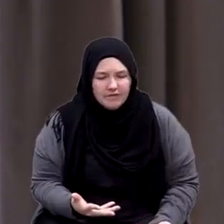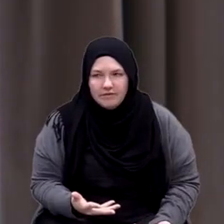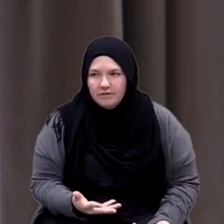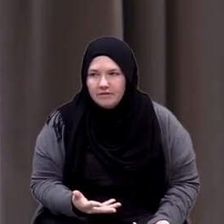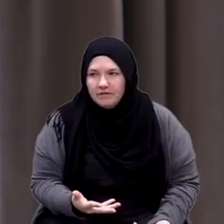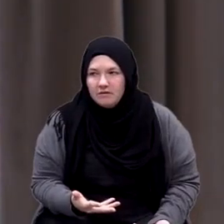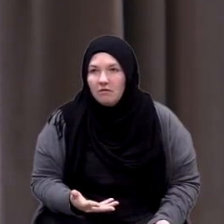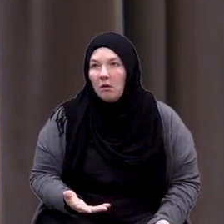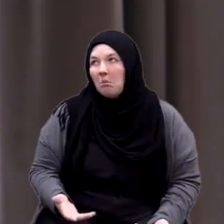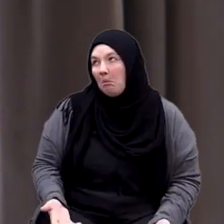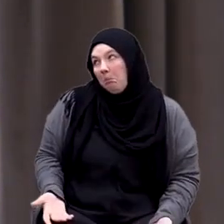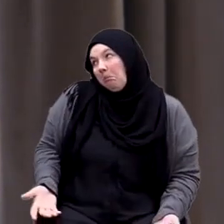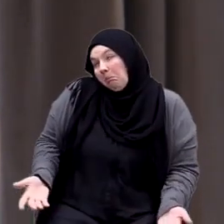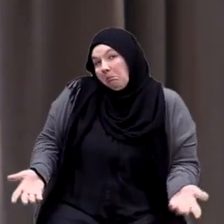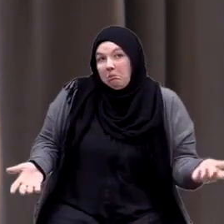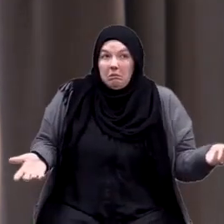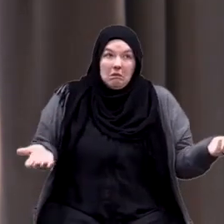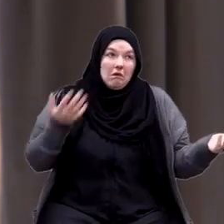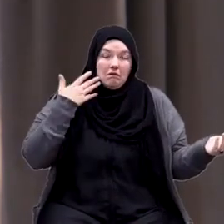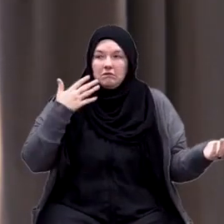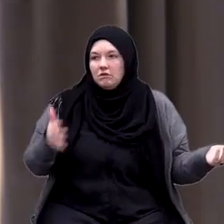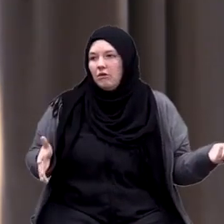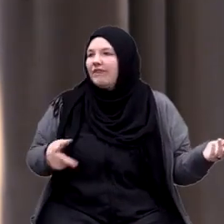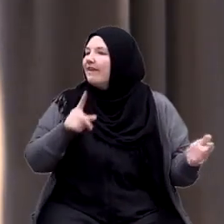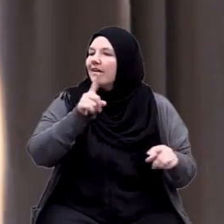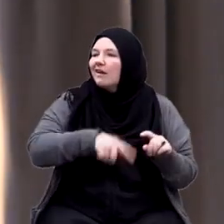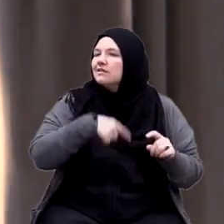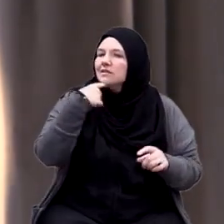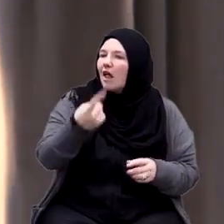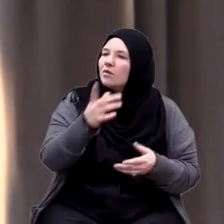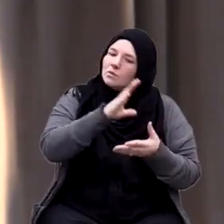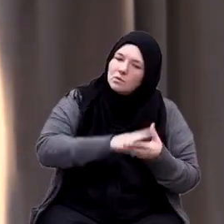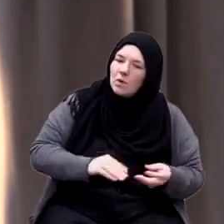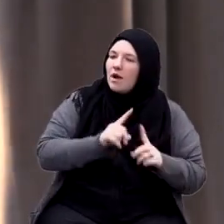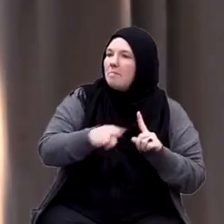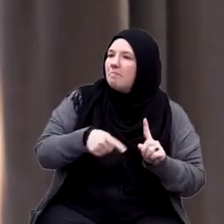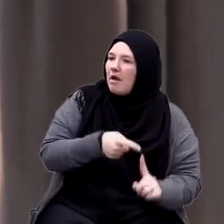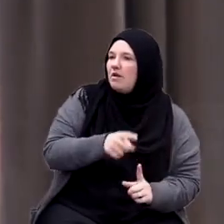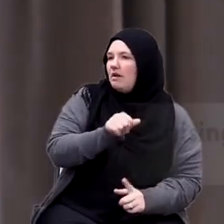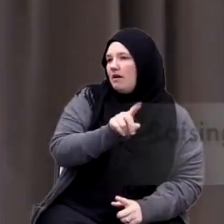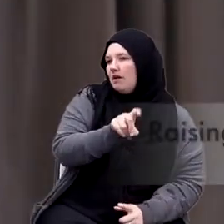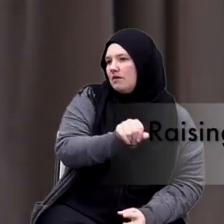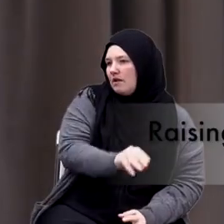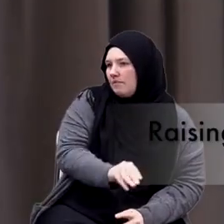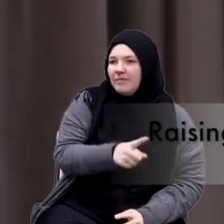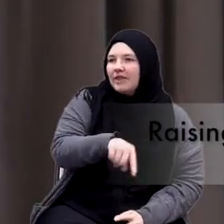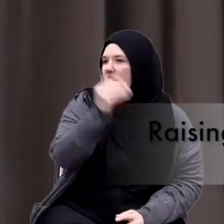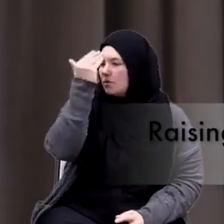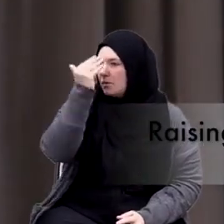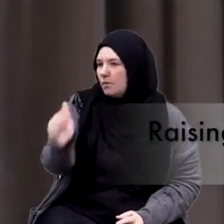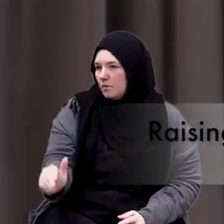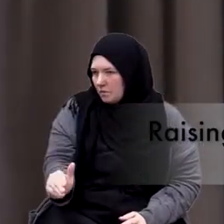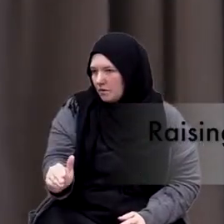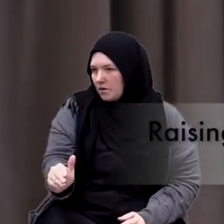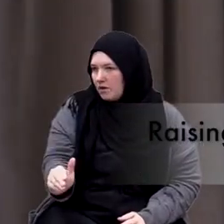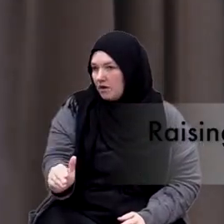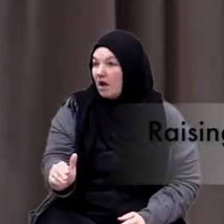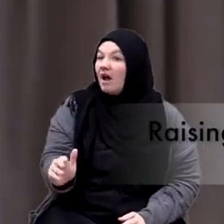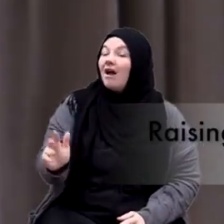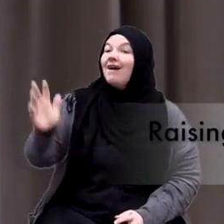الْإِنسَانِ حِينٌ مِّنَ الدَّهْرِ لَمْ يَكُنْ شَيْئًا مَذْكُورًا. They don't know that there